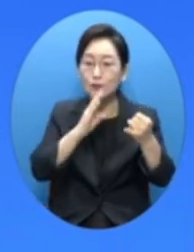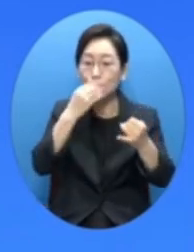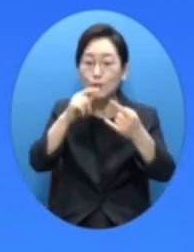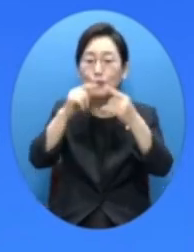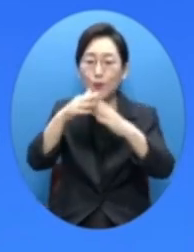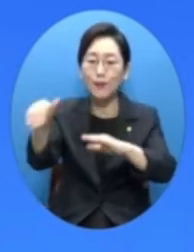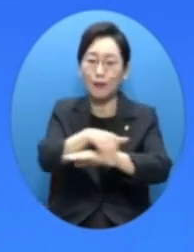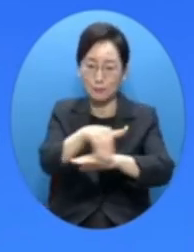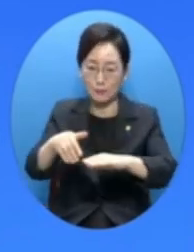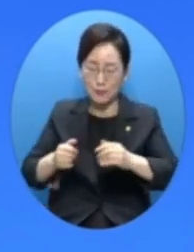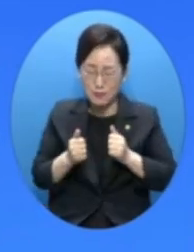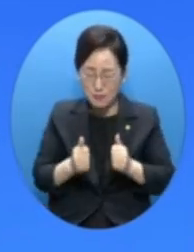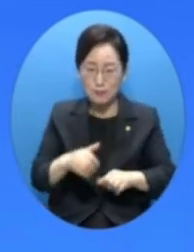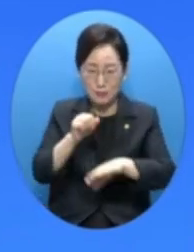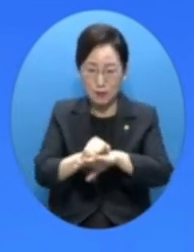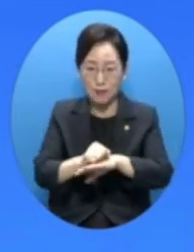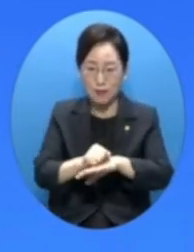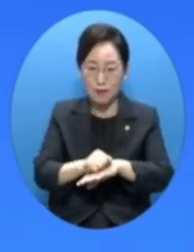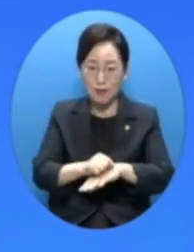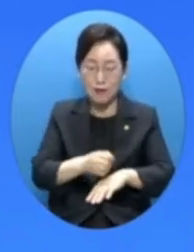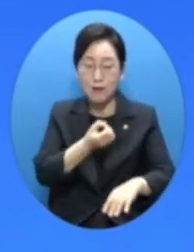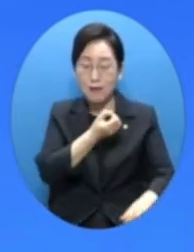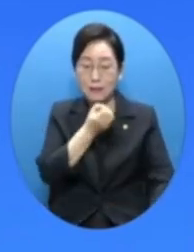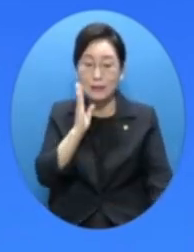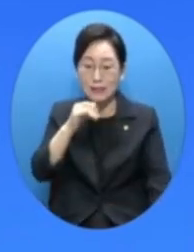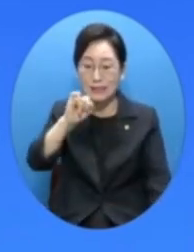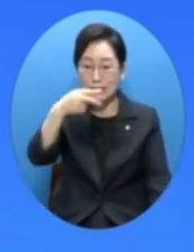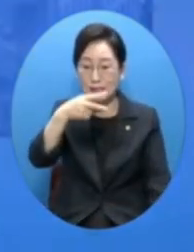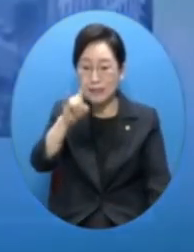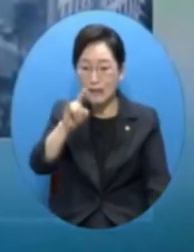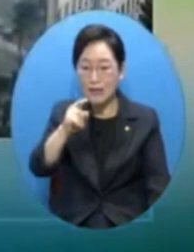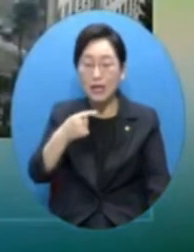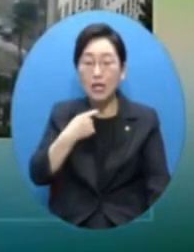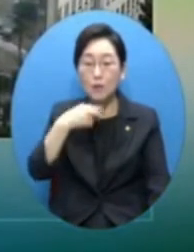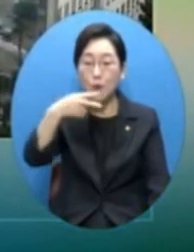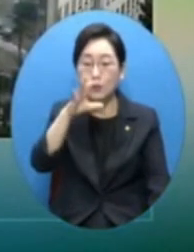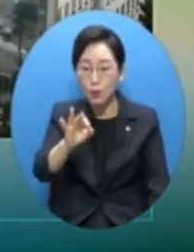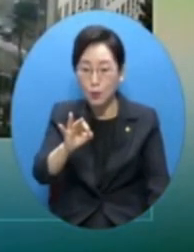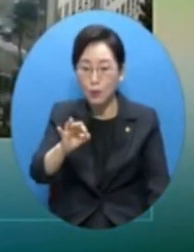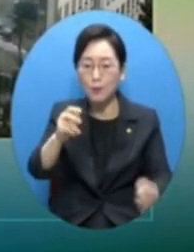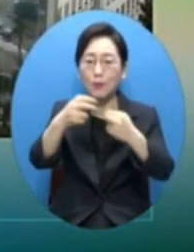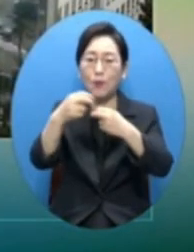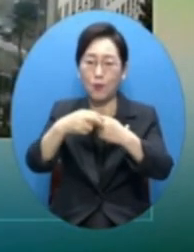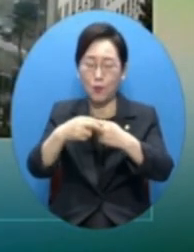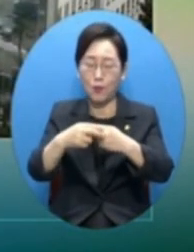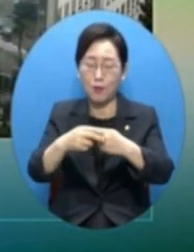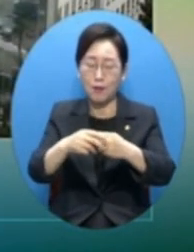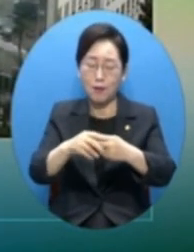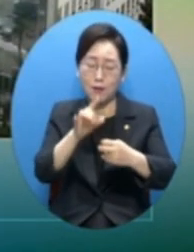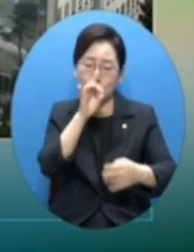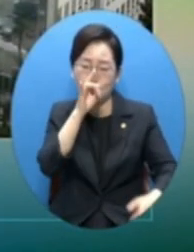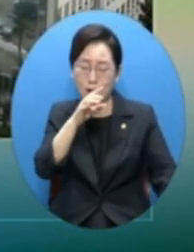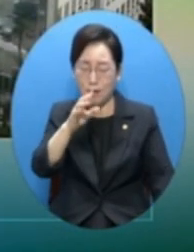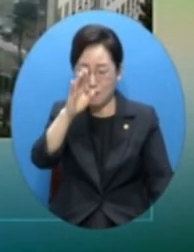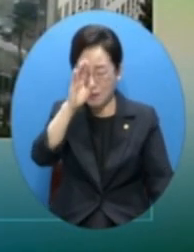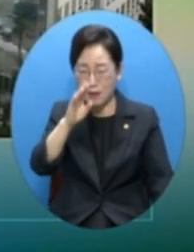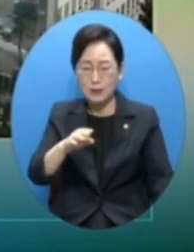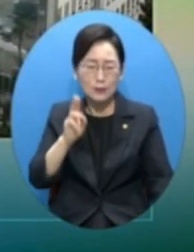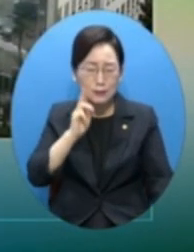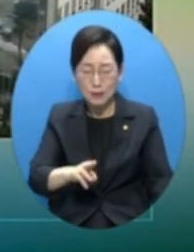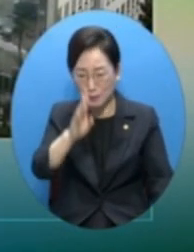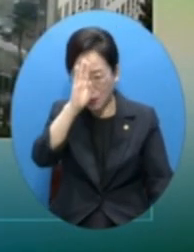기도용사입니다. 이대 목동병원 중환자실 앞에서 어머니하고 할머니하고 그냥 24시간 눈물로